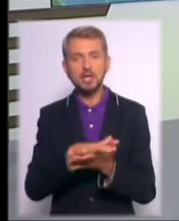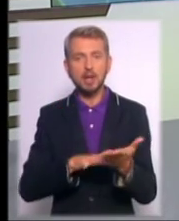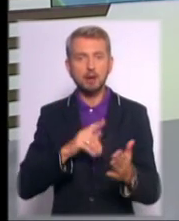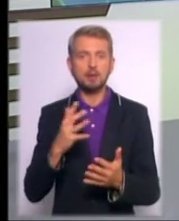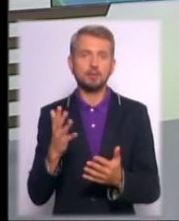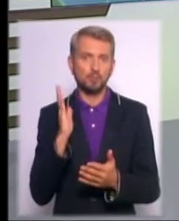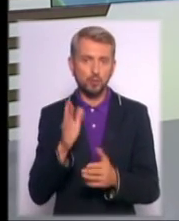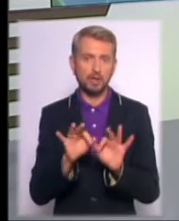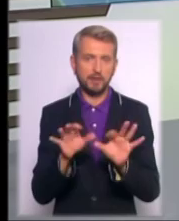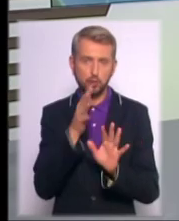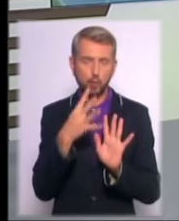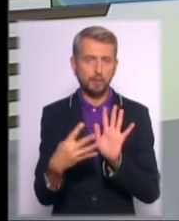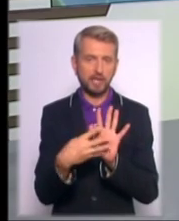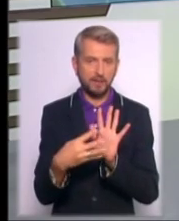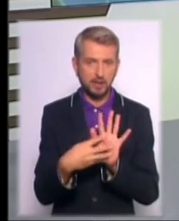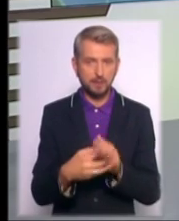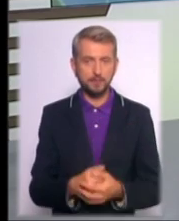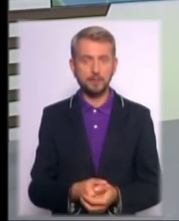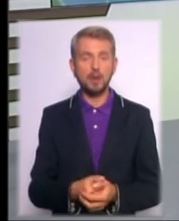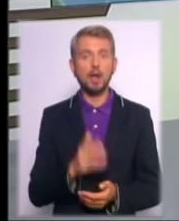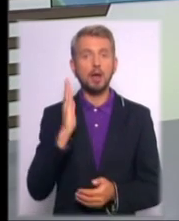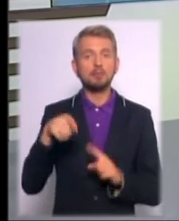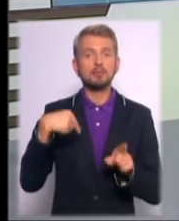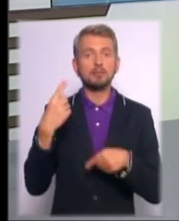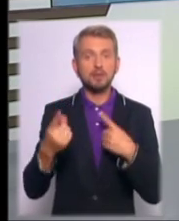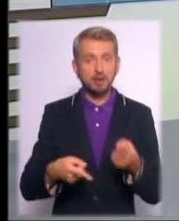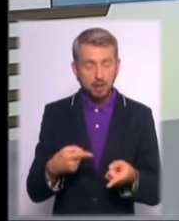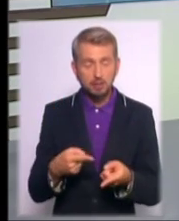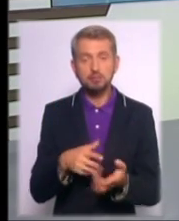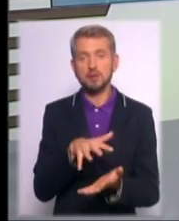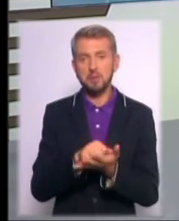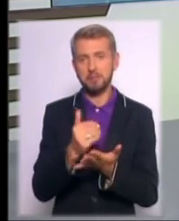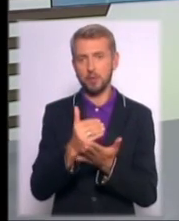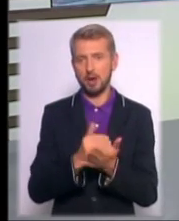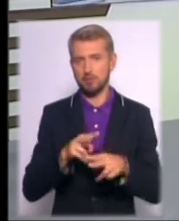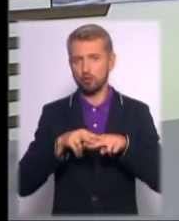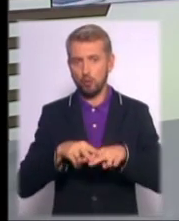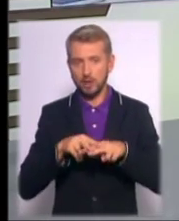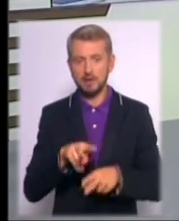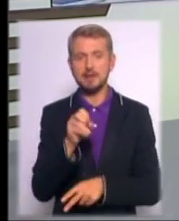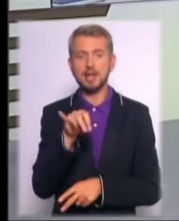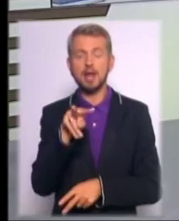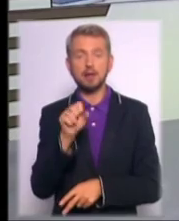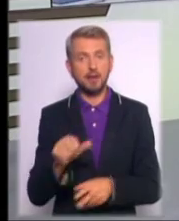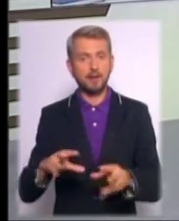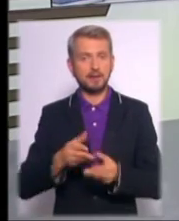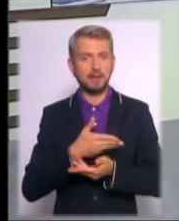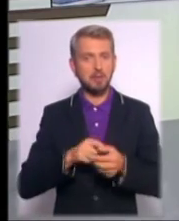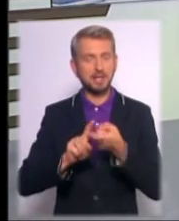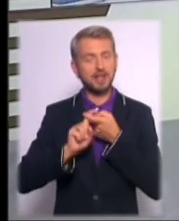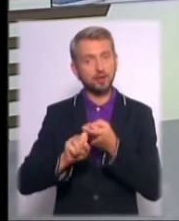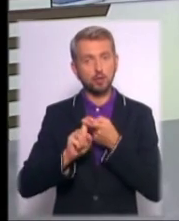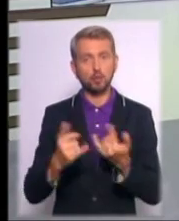місце у випуску СТН о 21-й. А далі місце в ефірі традиційно займає програма «Столиця». Лейла Мамедова з нами на зв'язку і